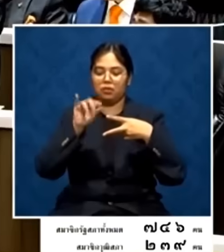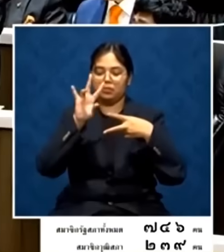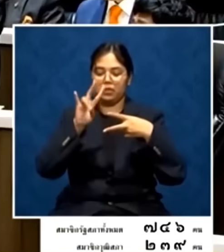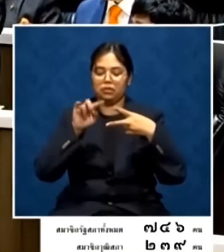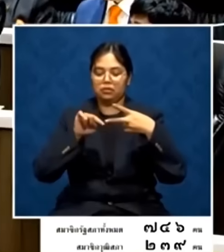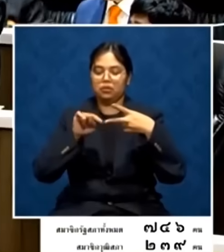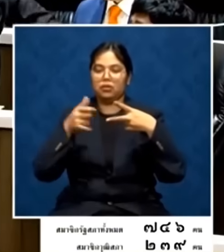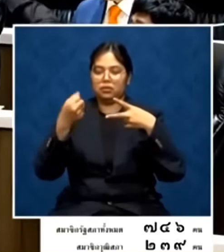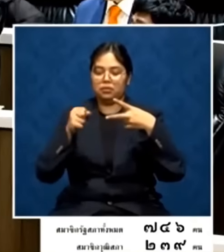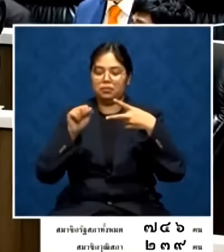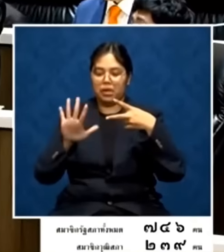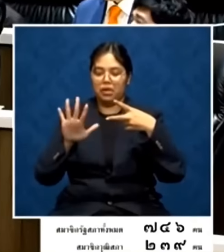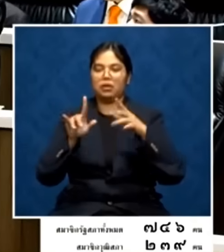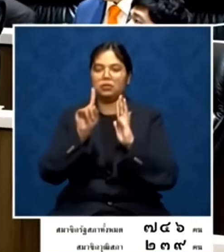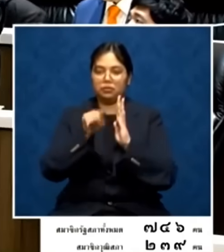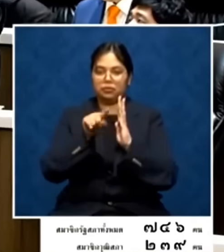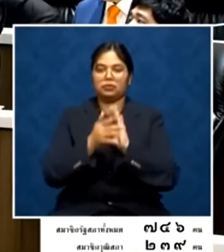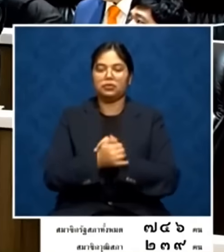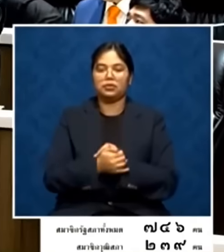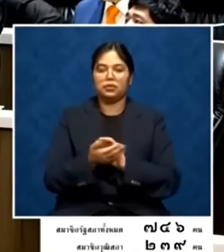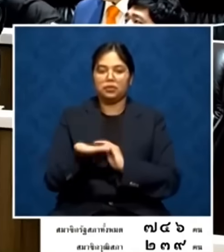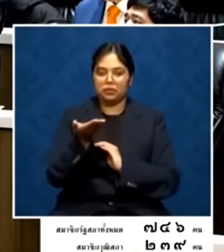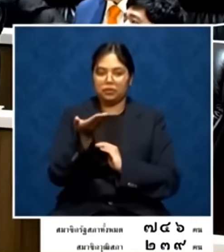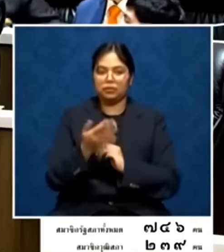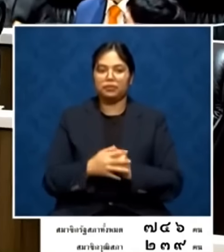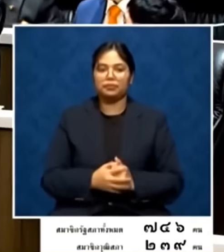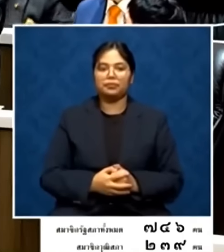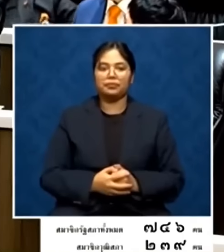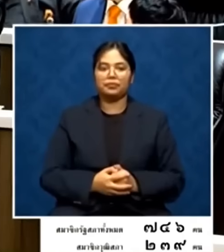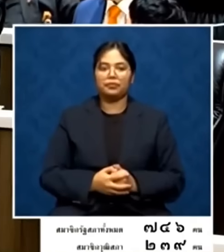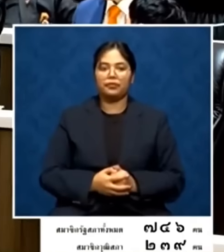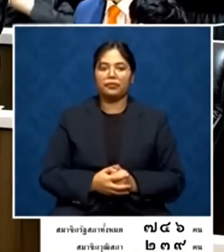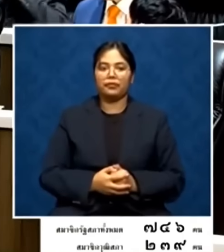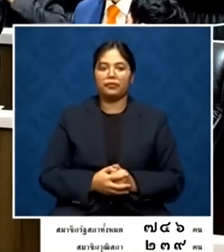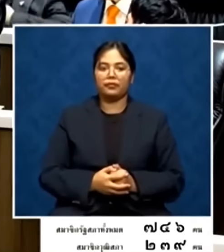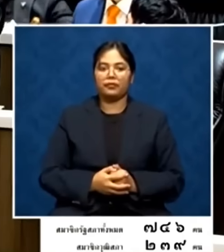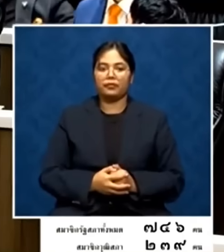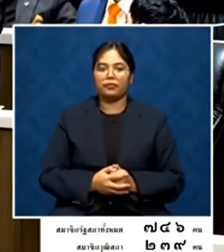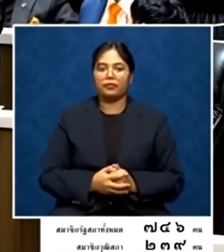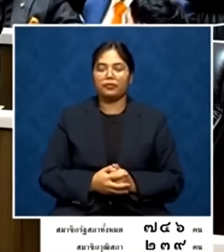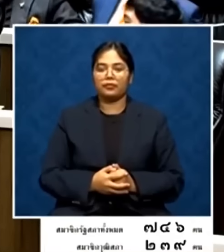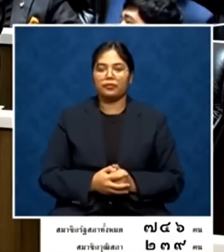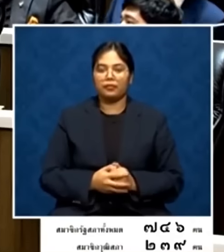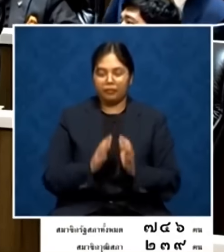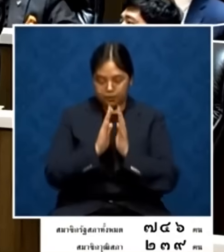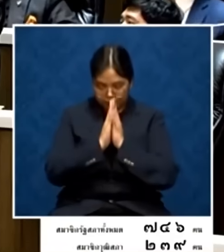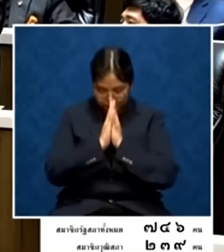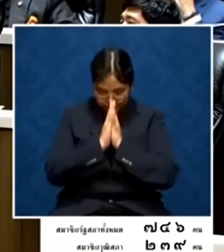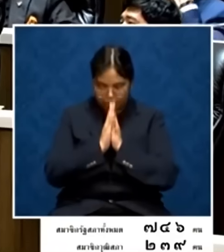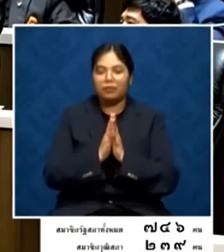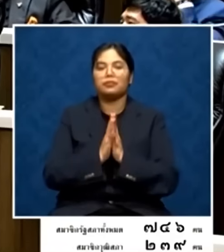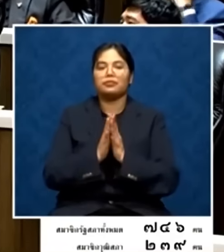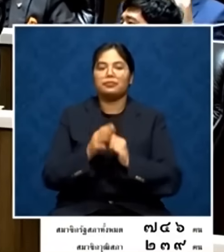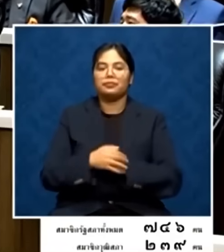ช้ายันทุ่มครึ่งที่ท่านเลขาพรรคก้าวไกลชัยธวัฒน์ตุลาธนขึ้นพูดก็นึกว่